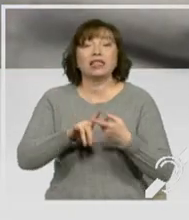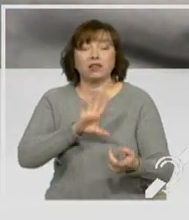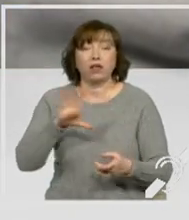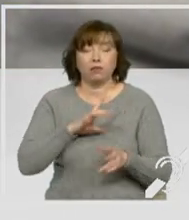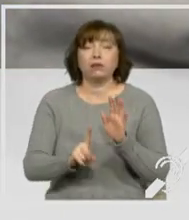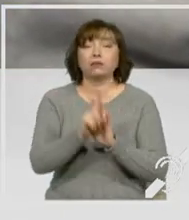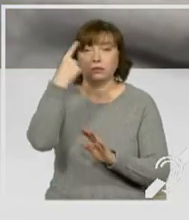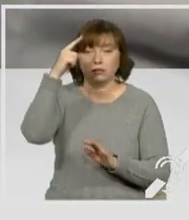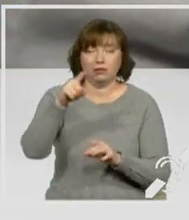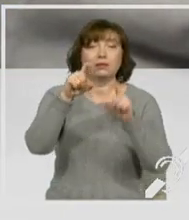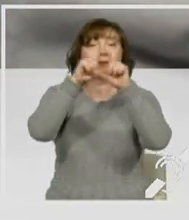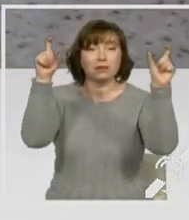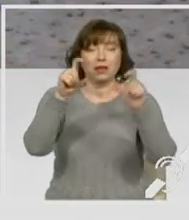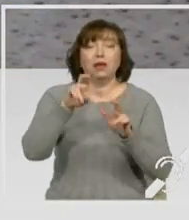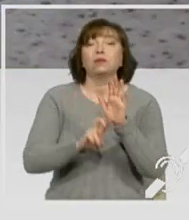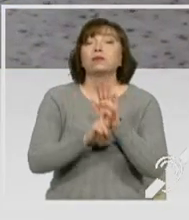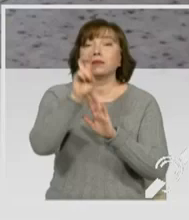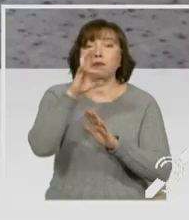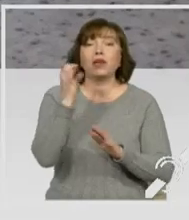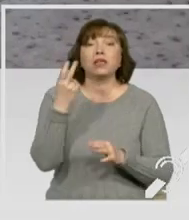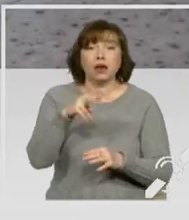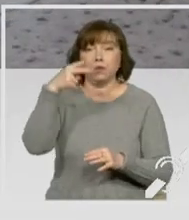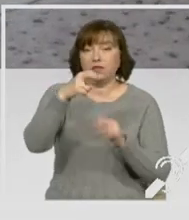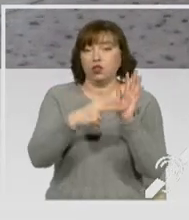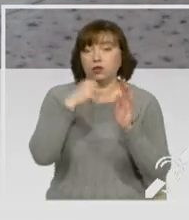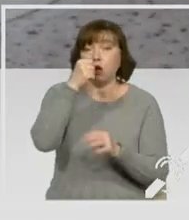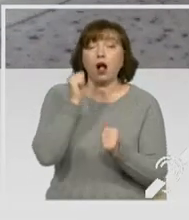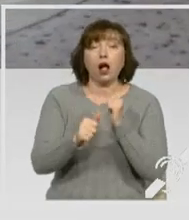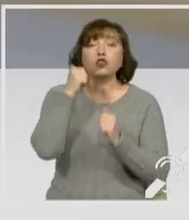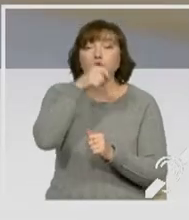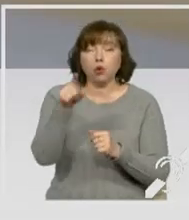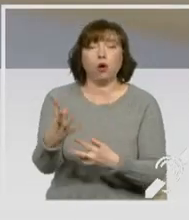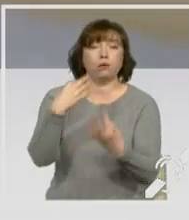de Misiunea Socială Diaconia Mitropoliei Basarabiei în 2007. Anual acesta